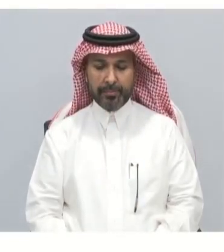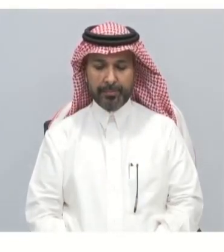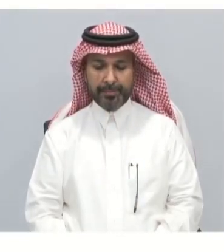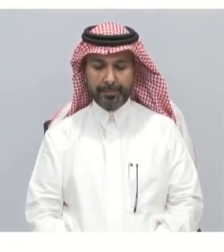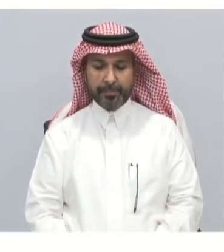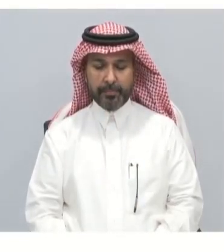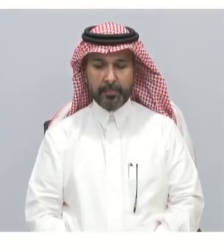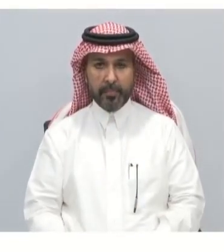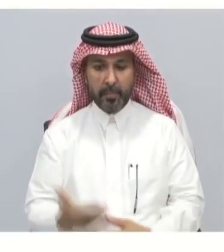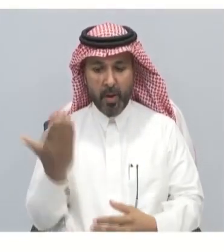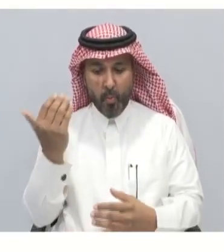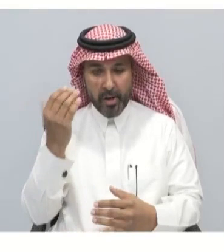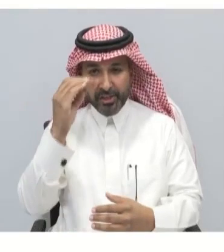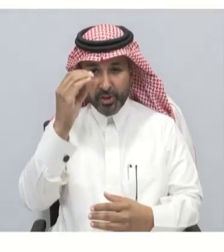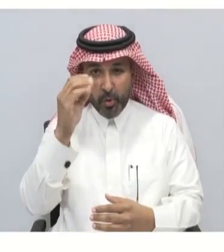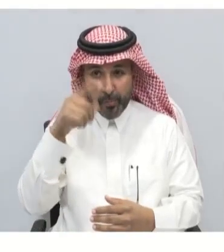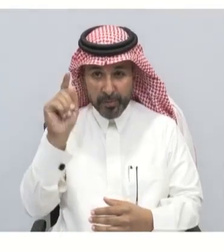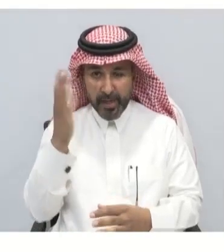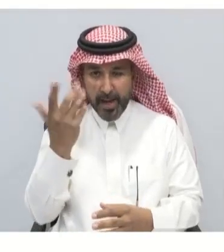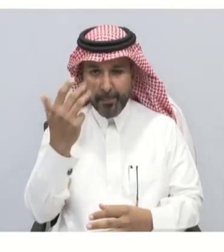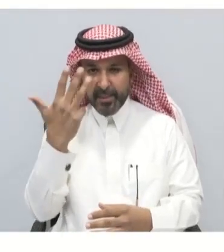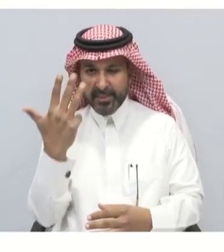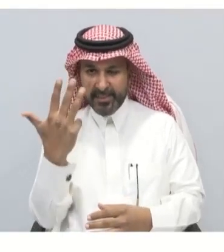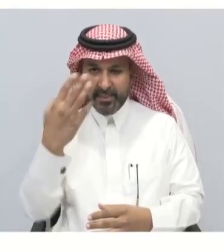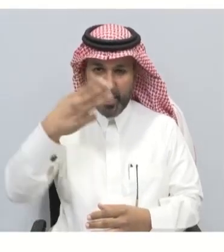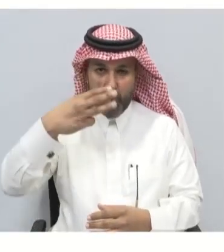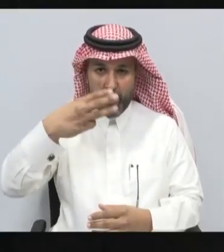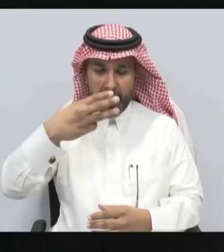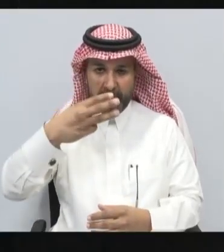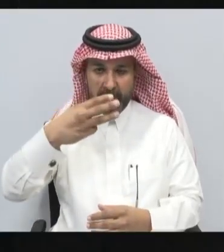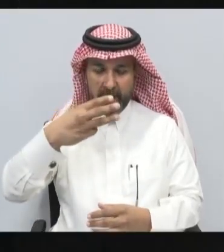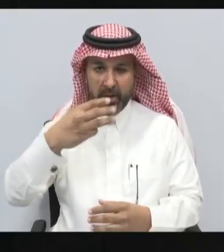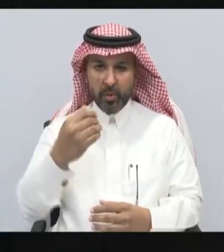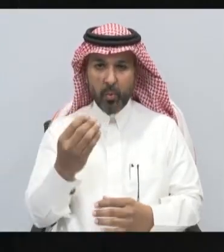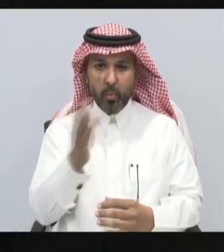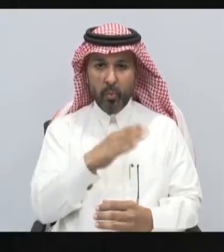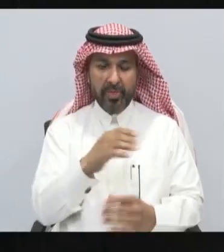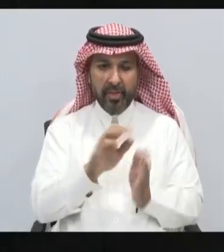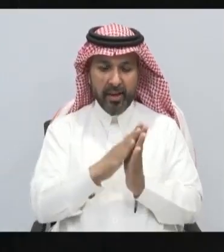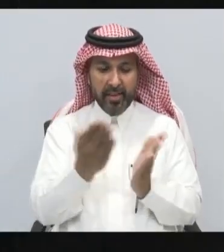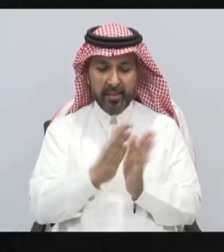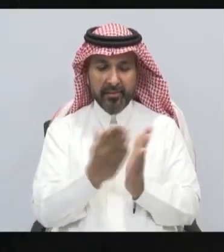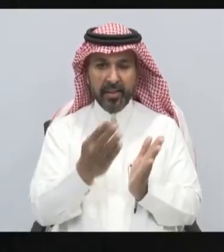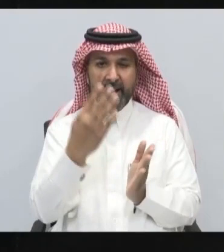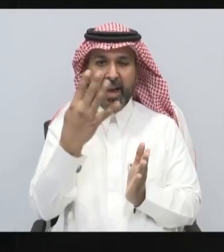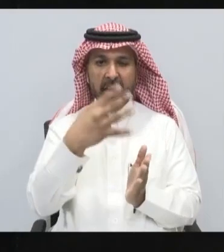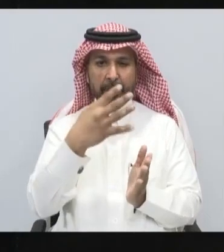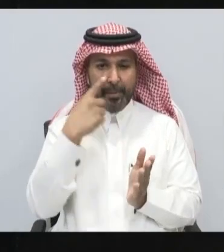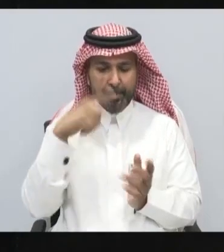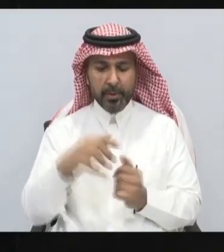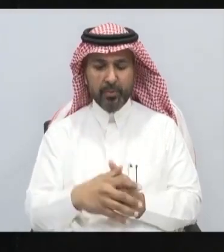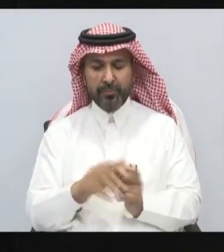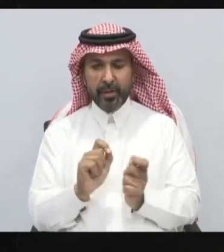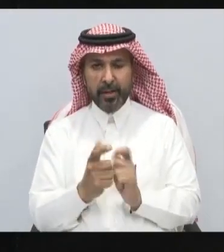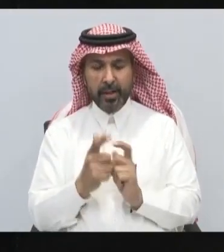39 والدفاتر 40 ورقه الدفاتر 40 ورقه طيب نشوف مثلا لو قلنا لا المستقله